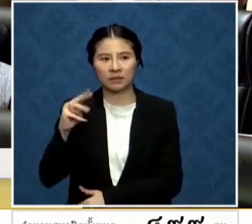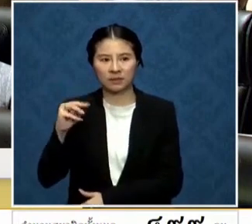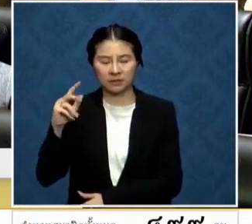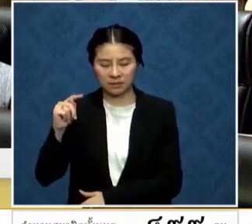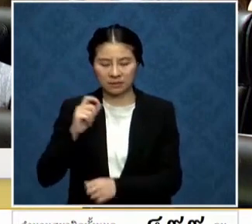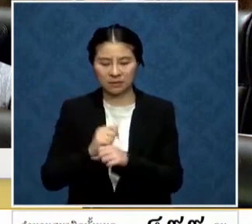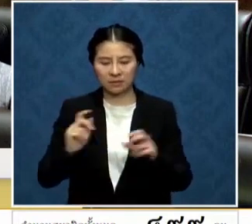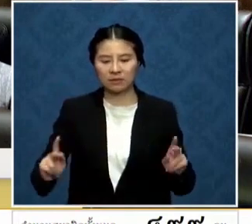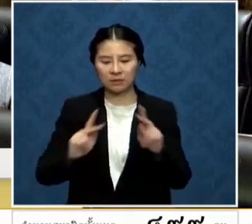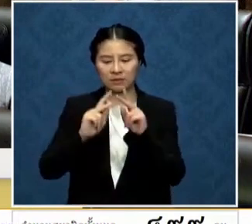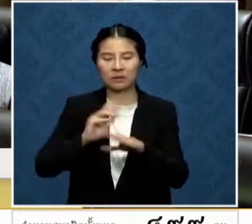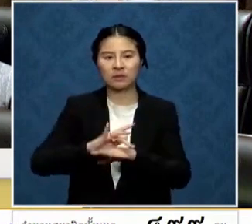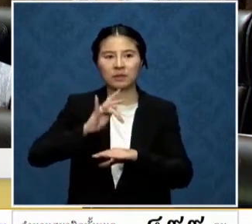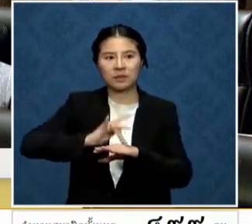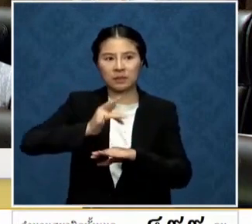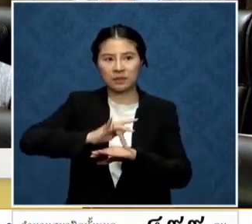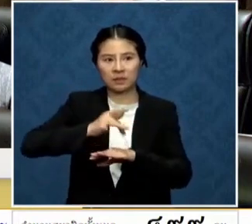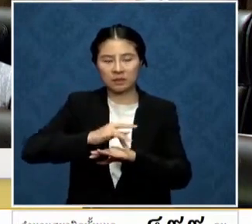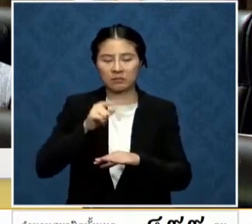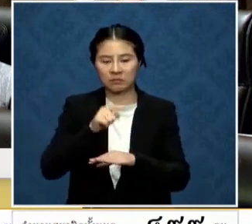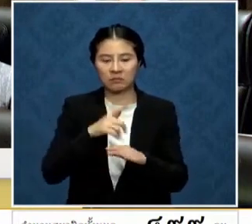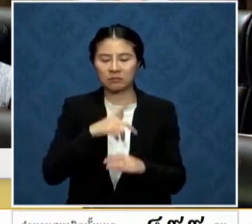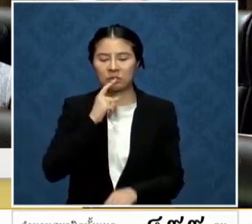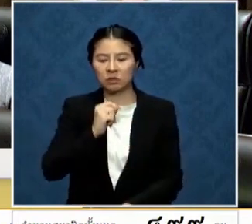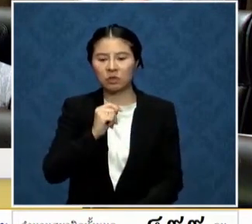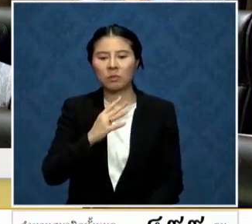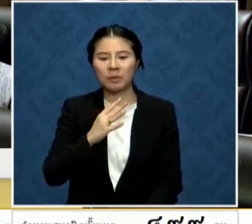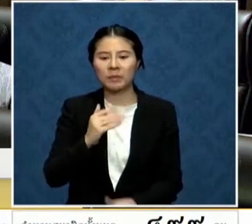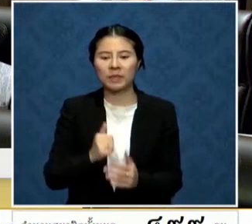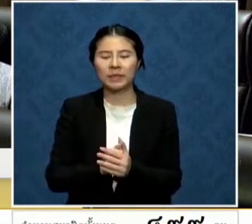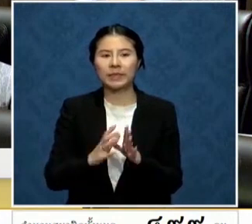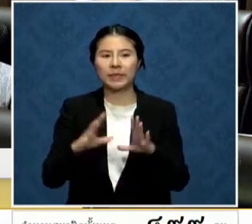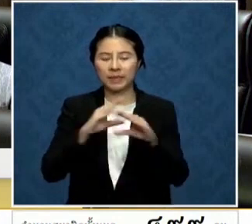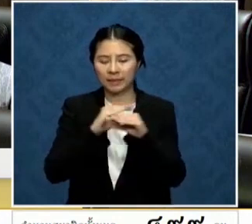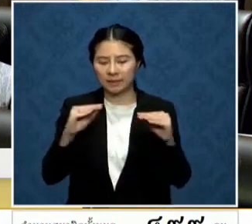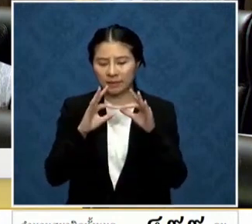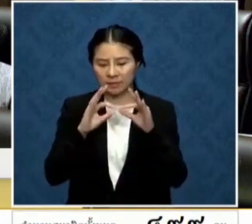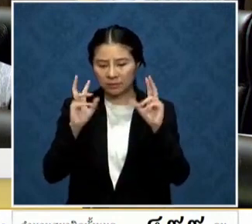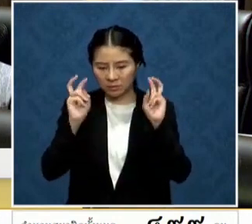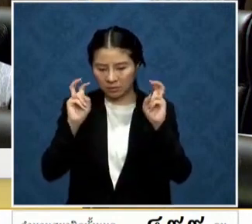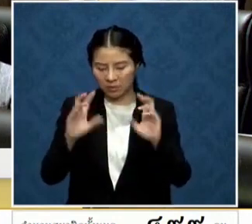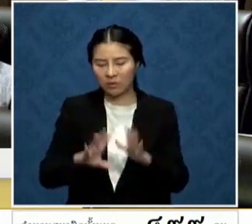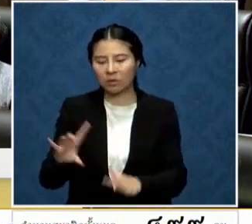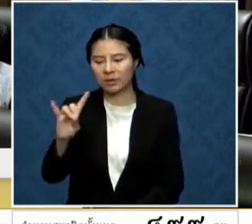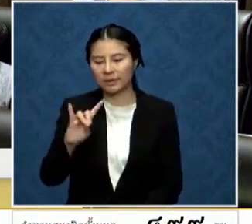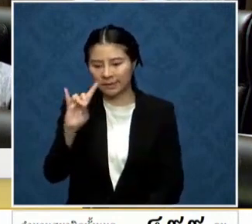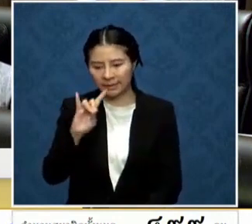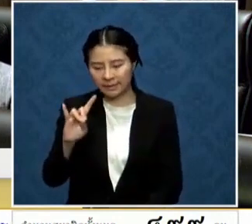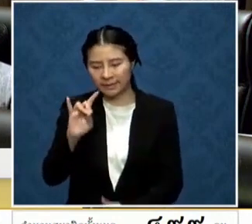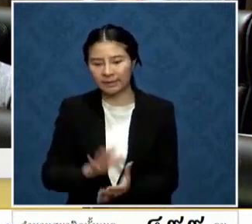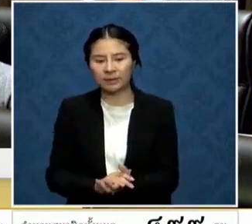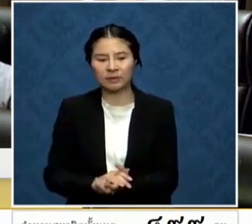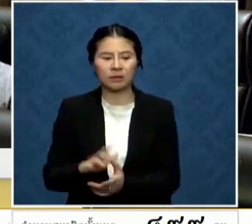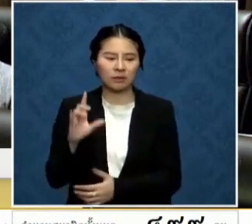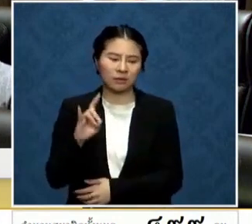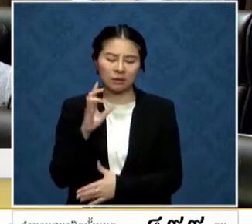กระทรวงทรัพยากรธรรมชาติและสิ่งแวดล้อมแต่ท่านเป็นคนเดียวที่ไม่มาตอบกระทู้ใดๆเลยเรื่องสัตว์ป่าทั้งที่เป็นหน้าที่รับผิดชอบของท่านท่านต้องมาร่วมกับเรา